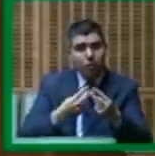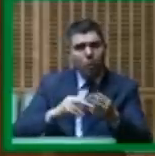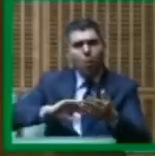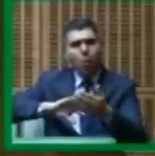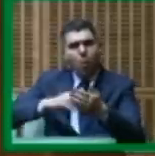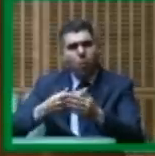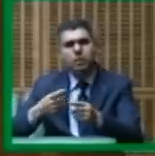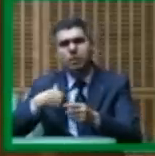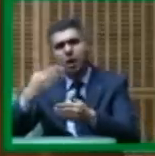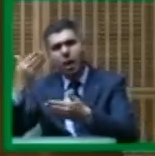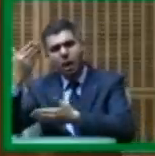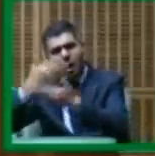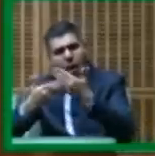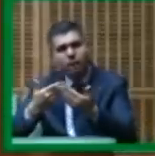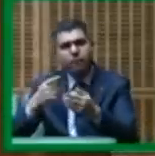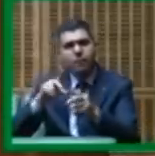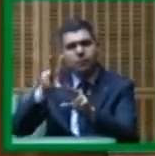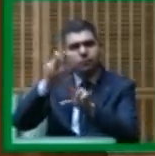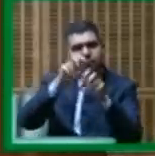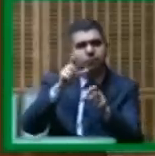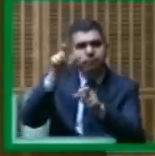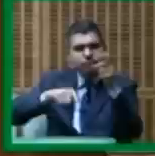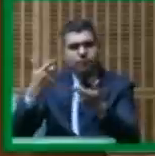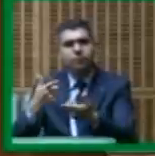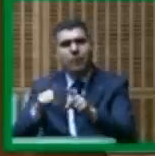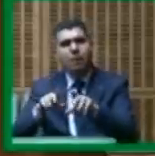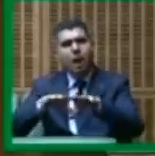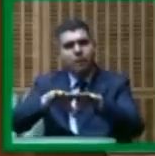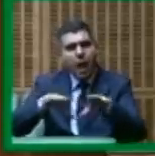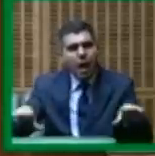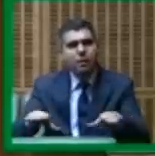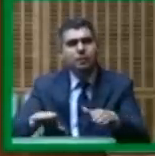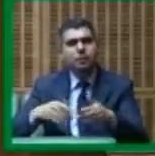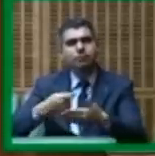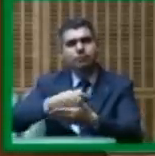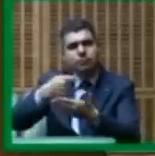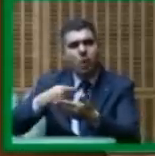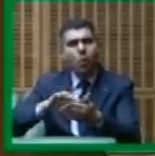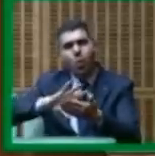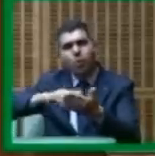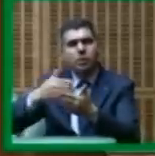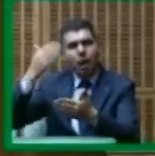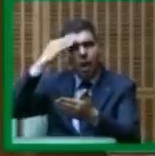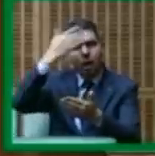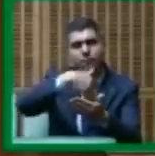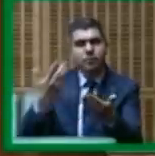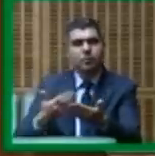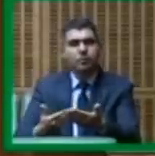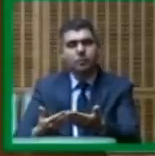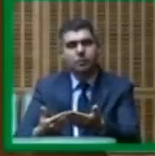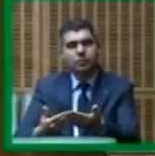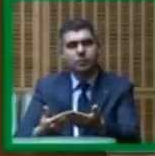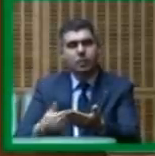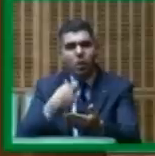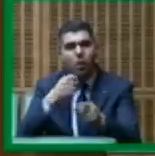عارف العمولات، شكون اللي كياخذ العمولات، شكون اللي كيحط الاراضي، شكون اللي داير الميليشيات، كل شيء عارف. هذه